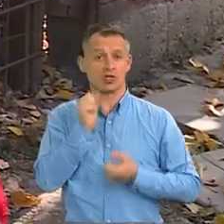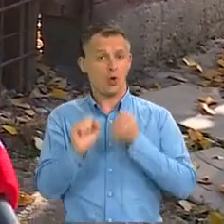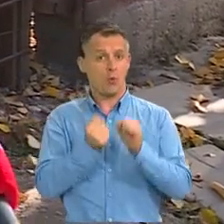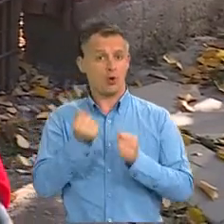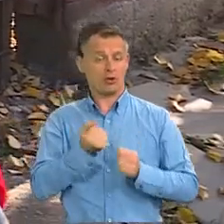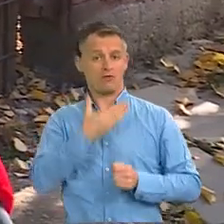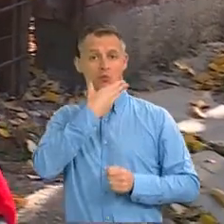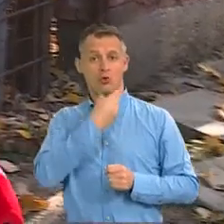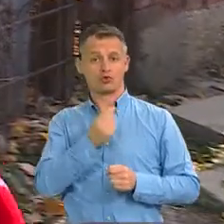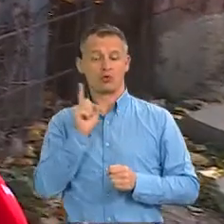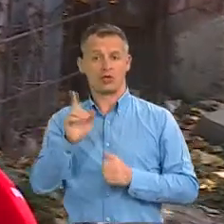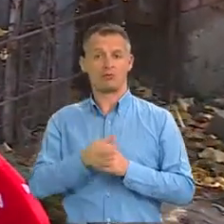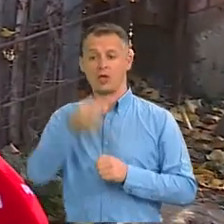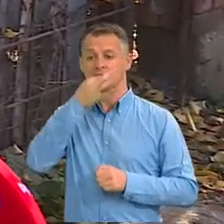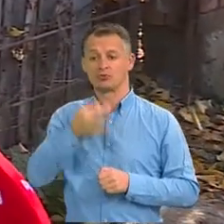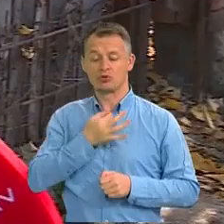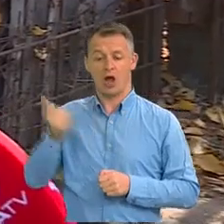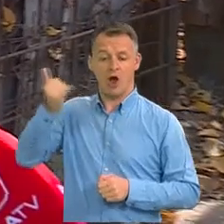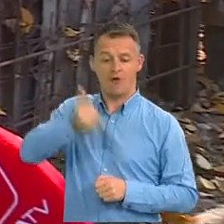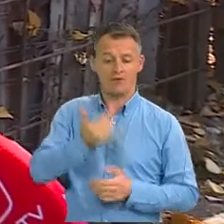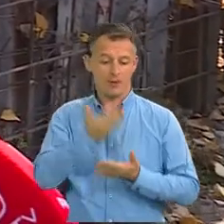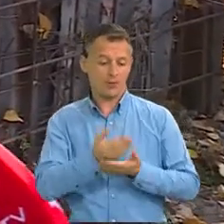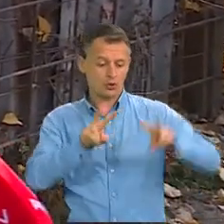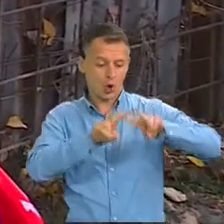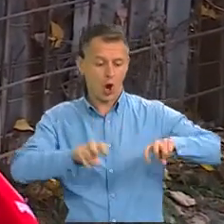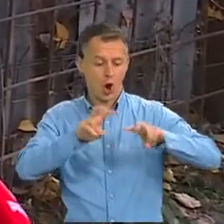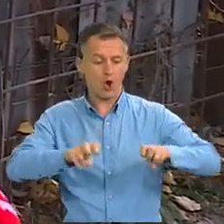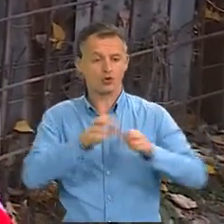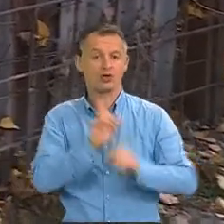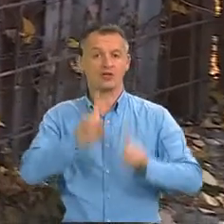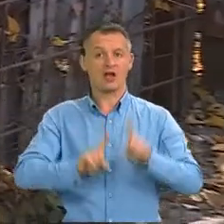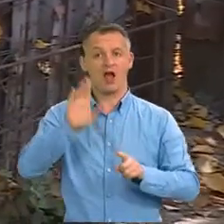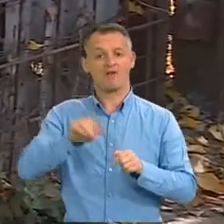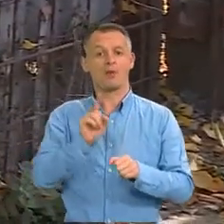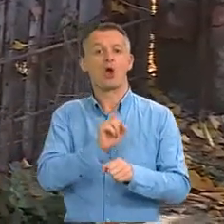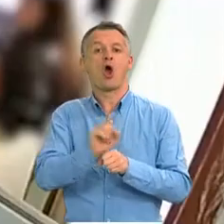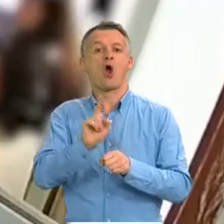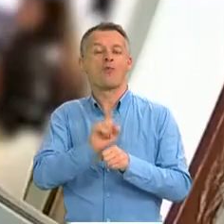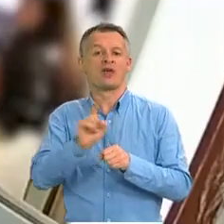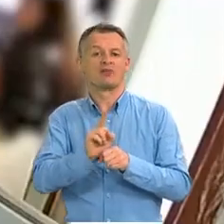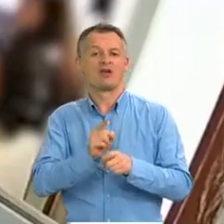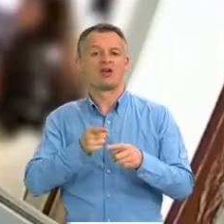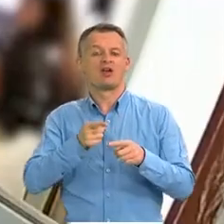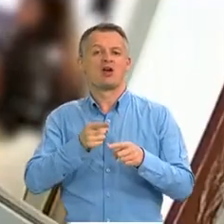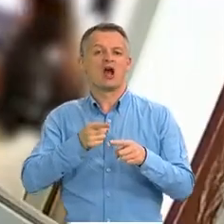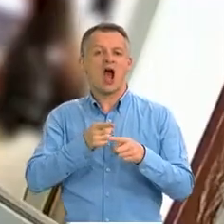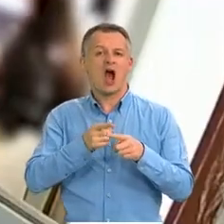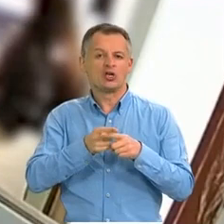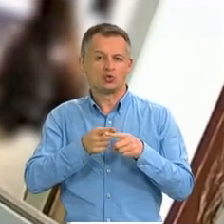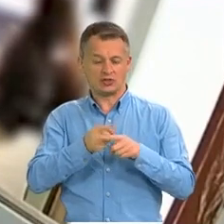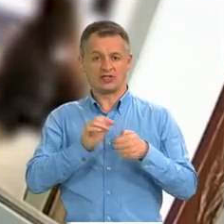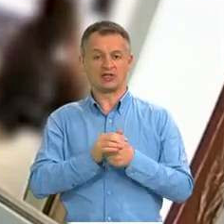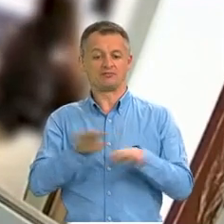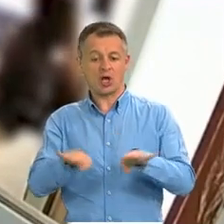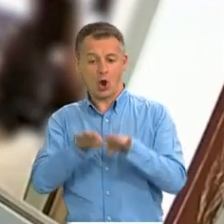că au venit doar pentru a ne controla de dacă avem obiecte ascuțite sau nu. A controlat-o pe colega mea,